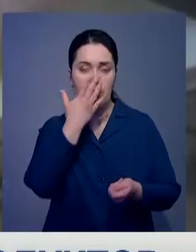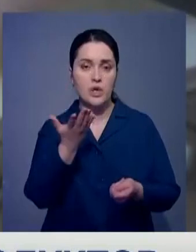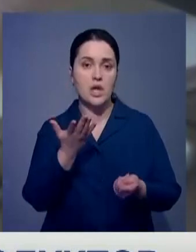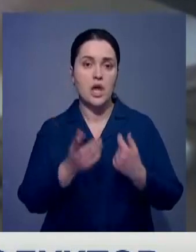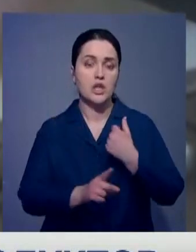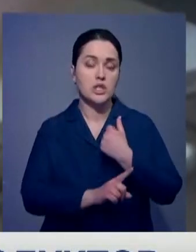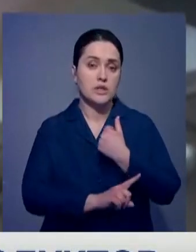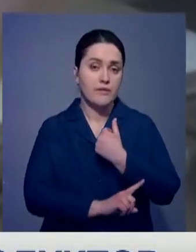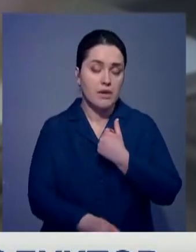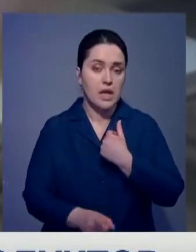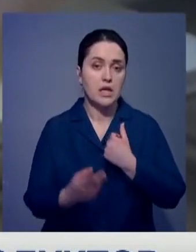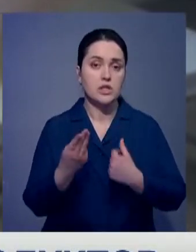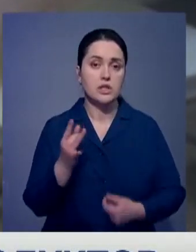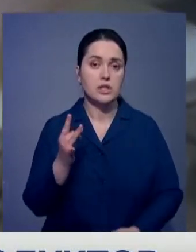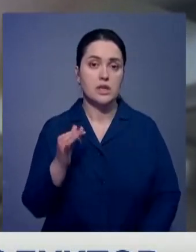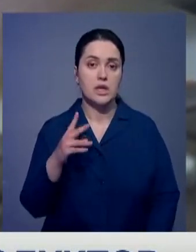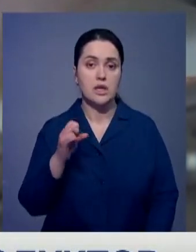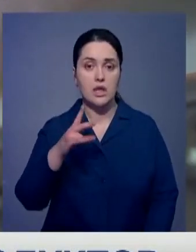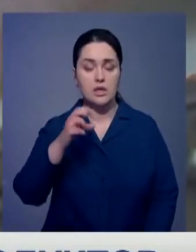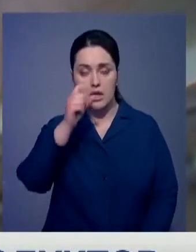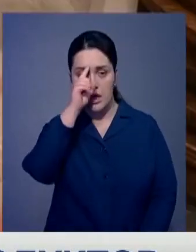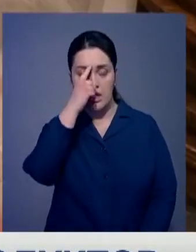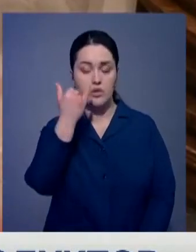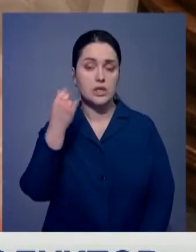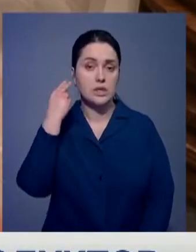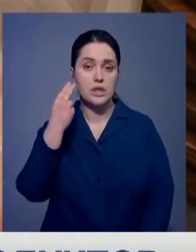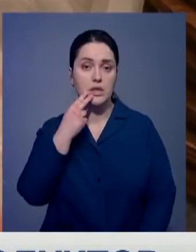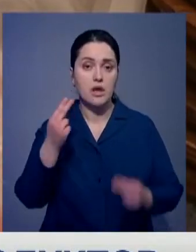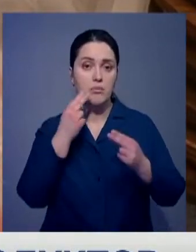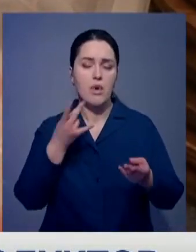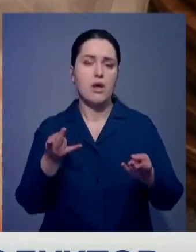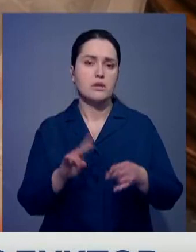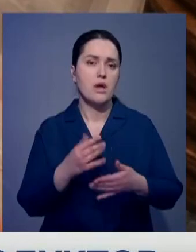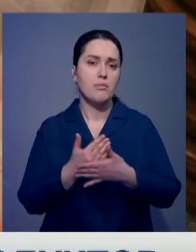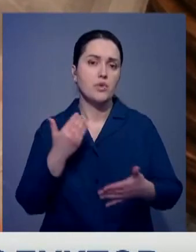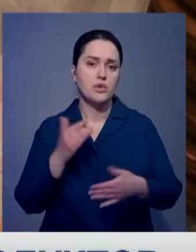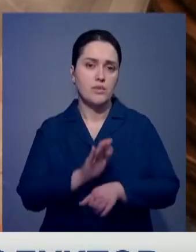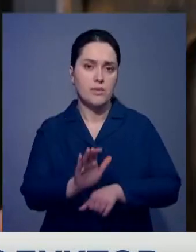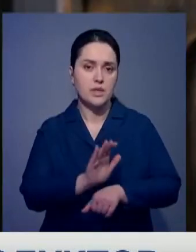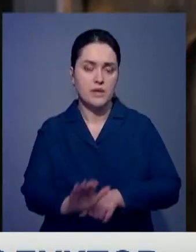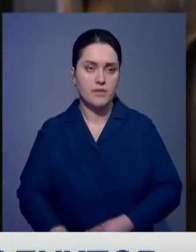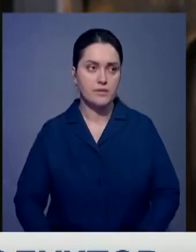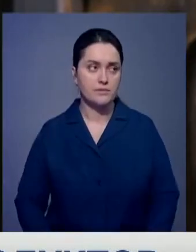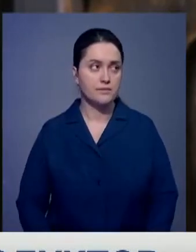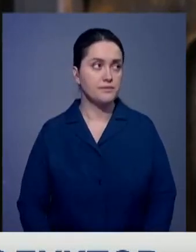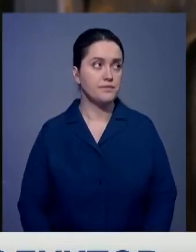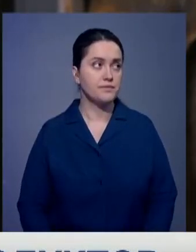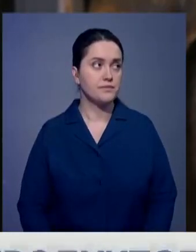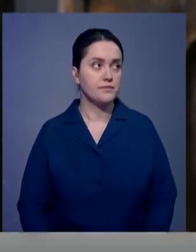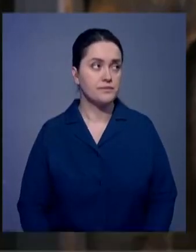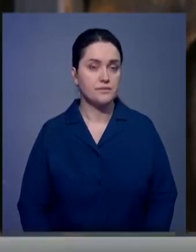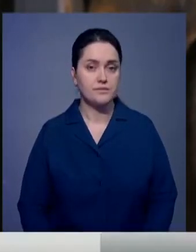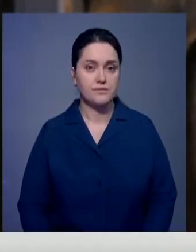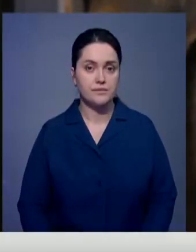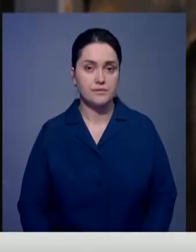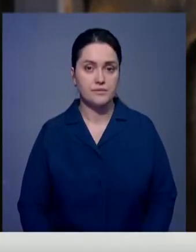И заявляет, что все китайские продукты, используемые сейчас, это остатки прошлых поставок. На полгода однозначно у